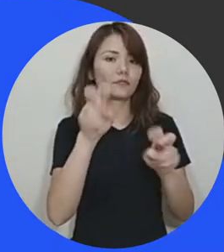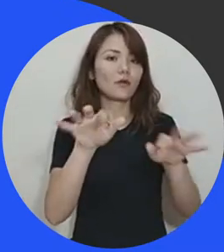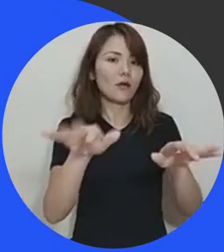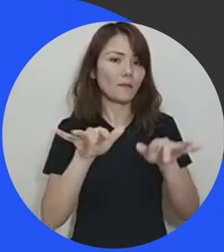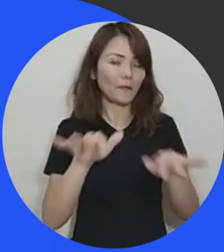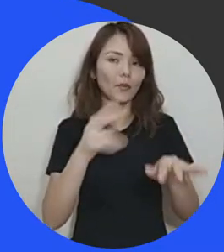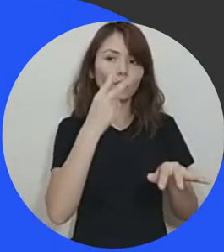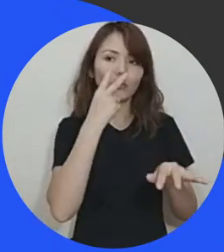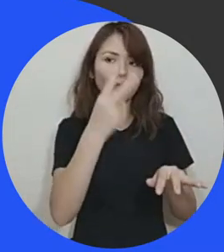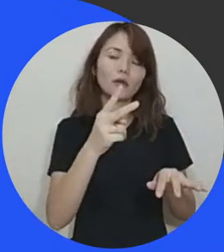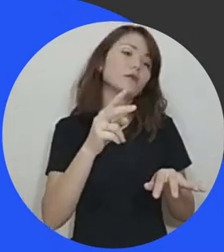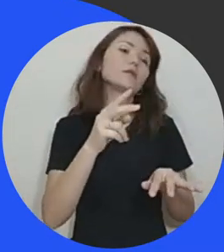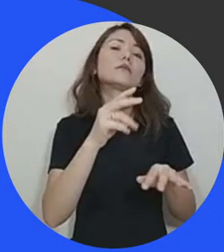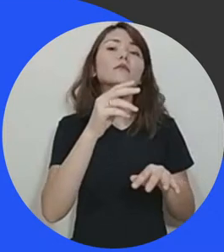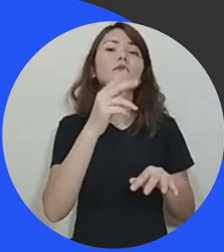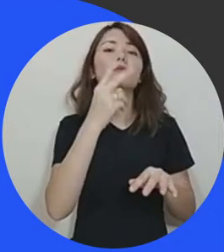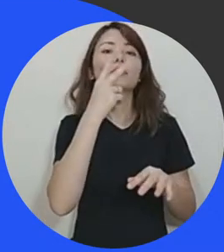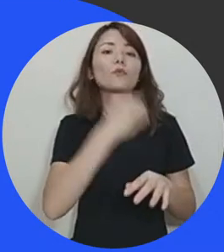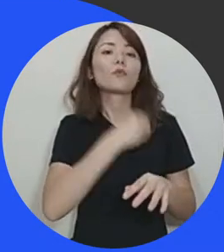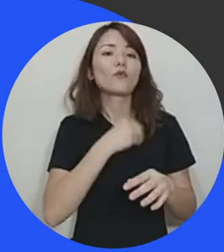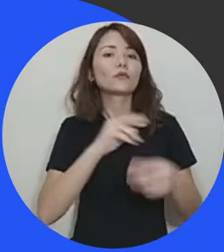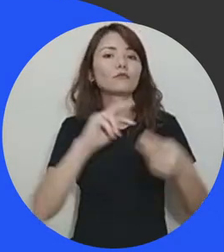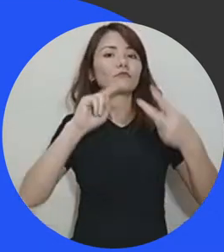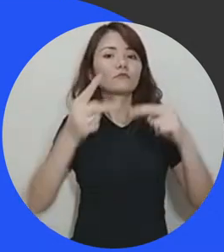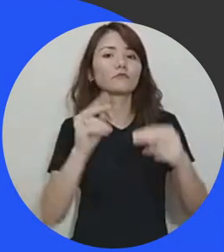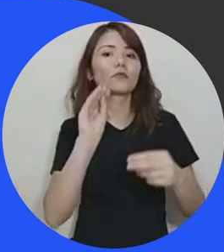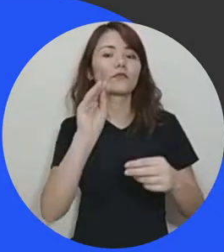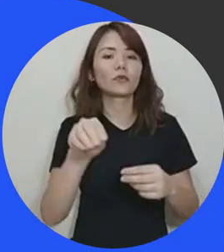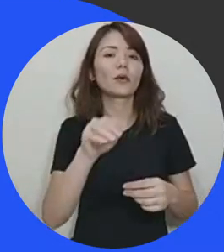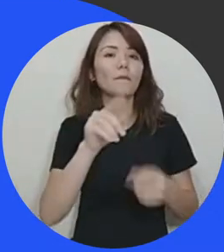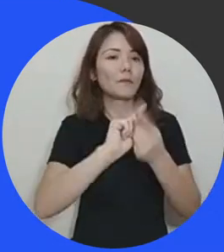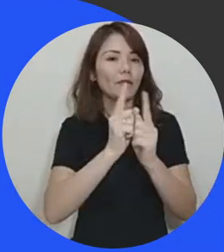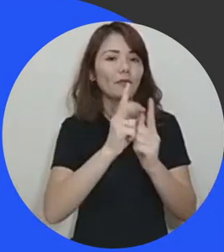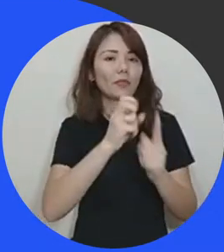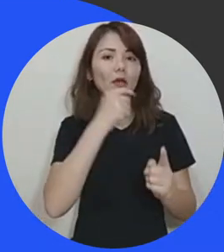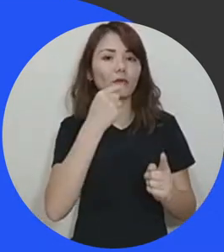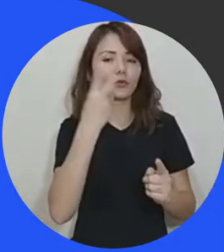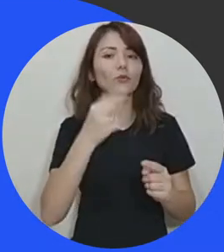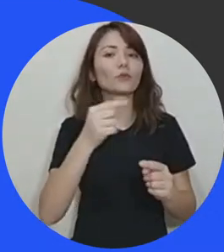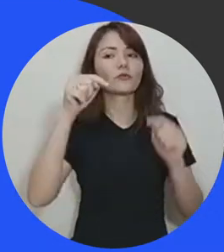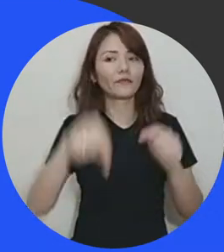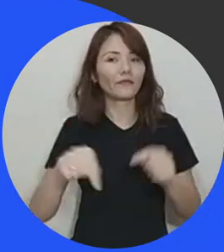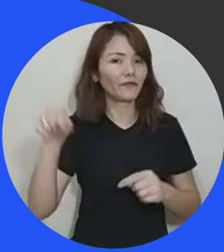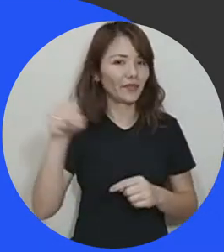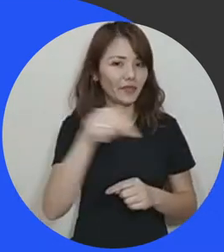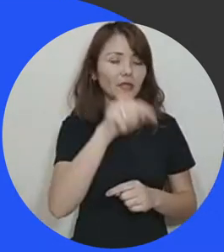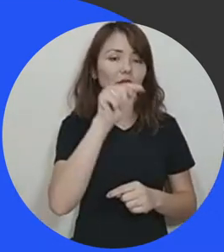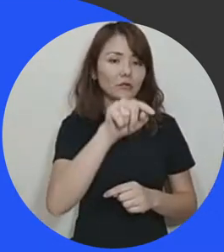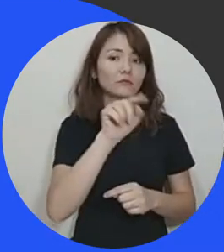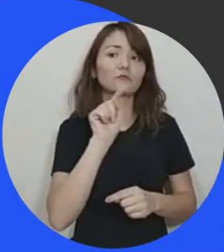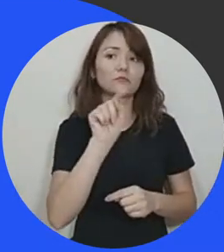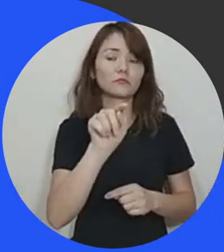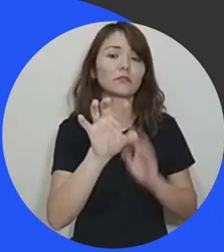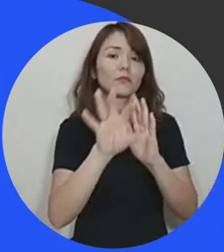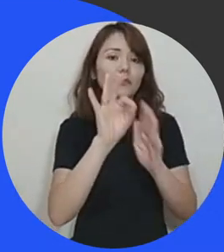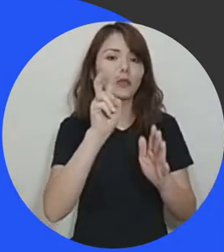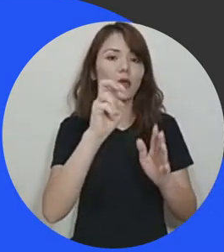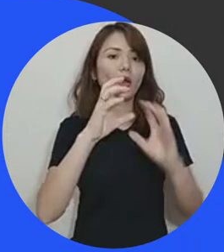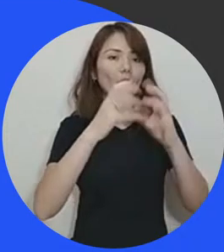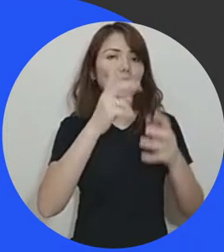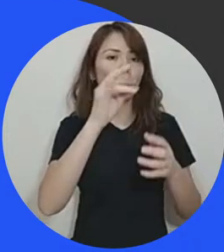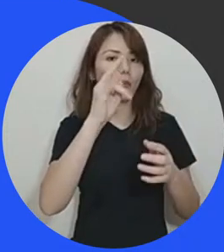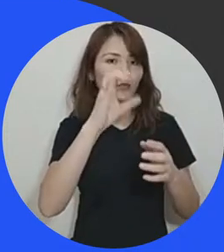с лэптопом, то для того, чтобы включить перевод, нам необходимо на нижней панели нажать изображение глобуса